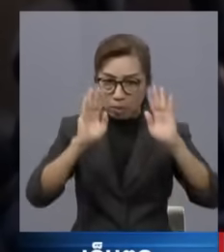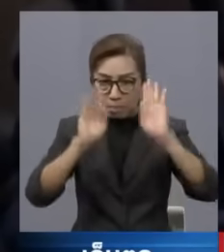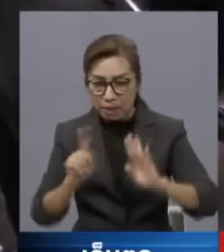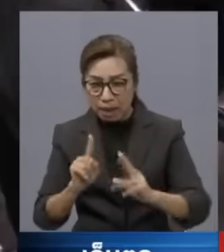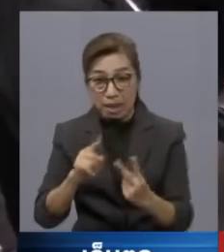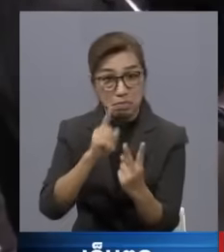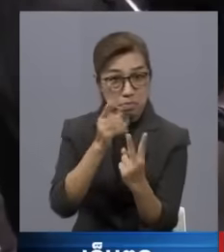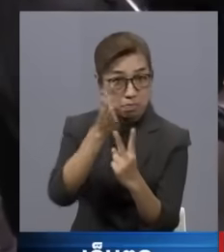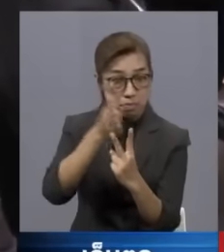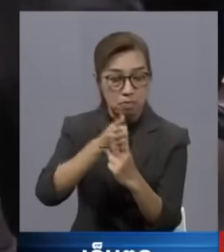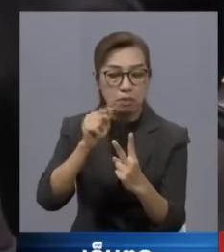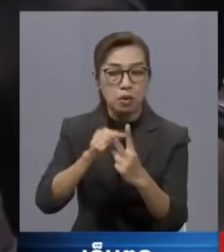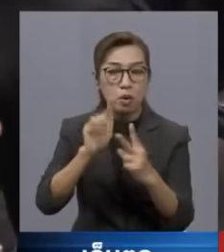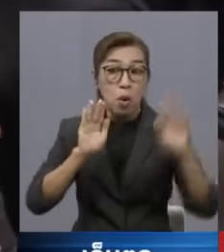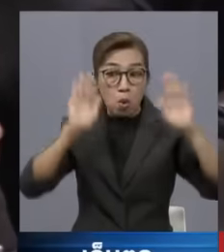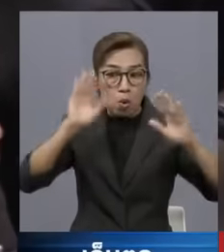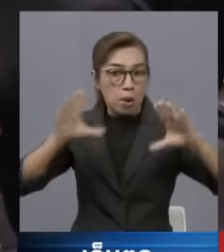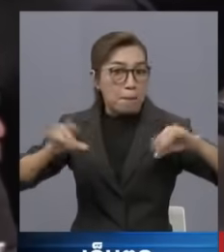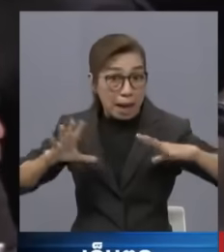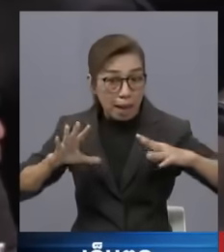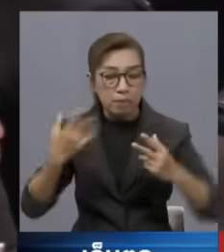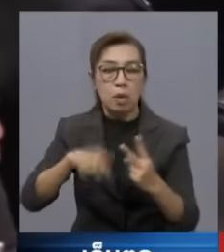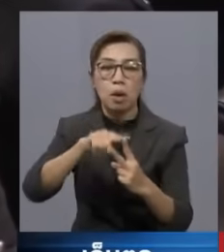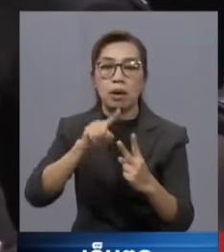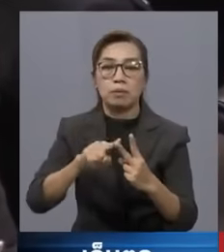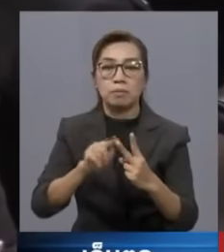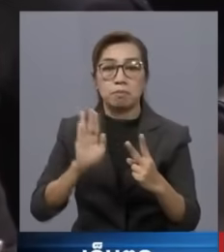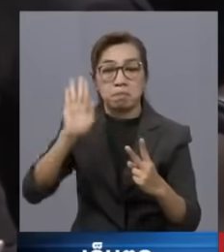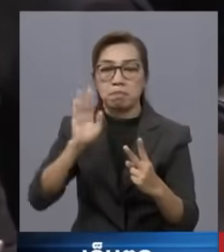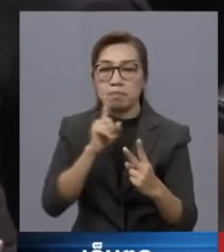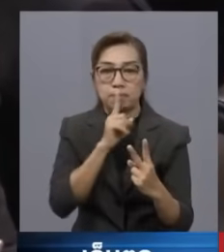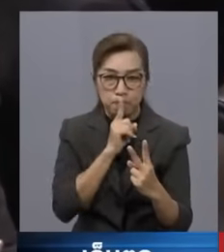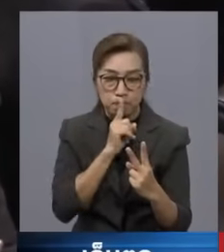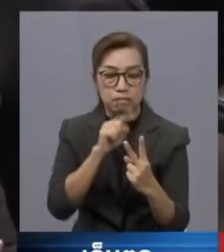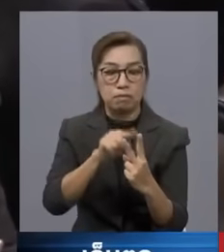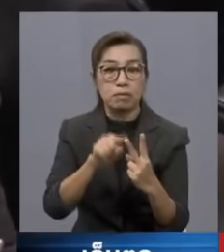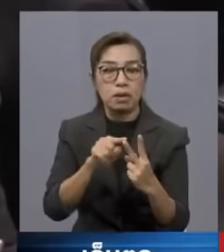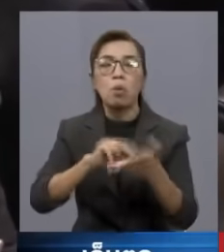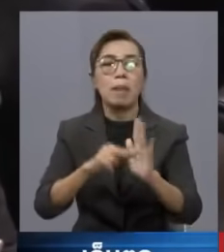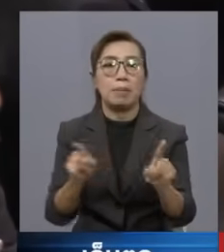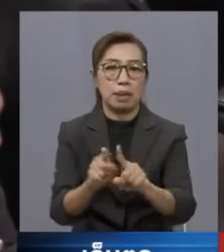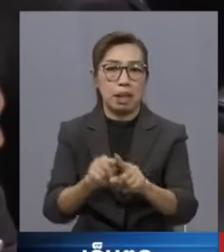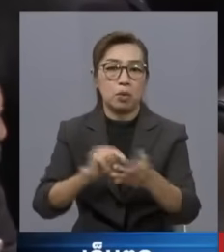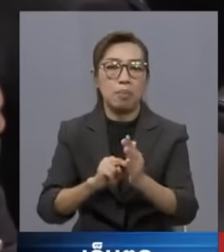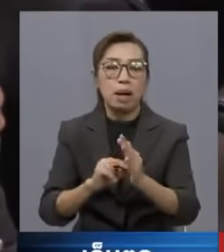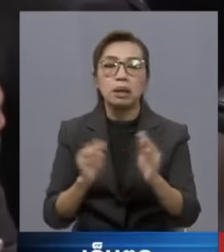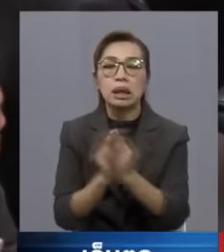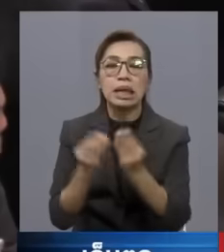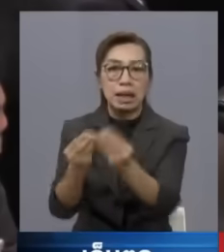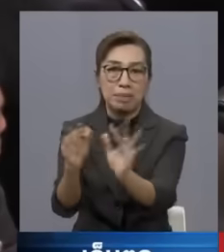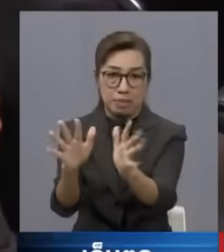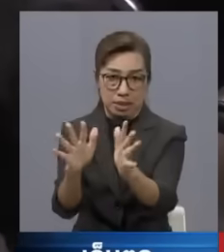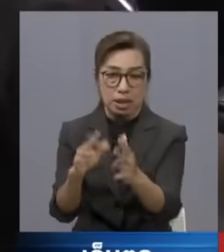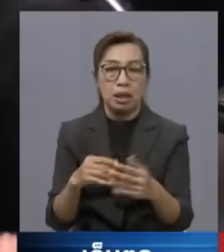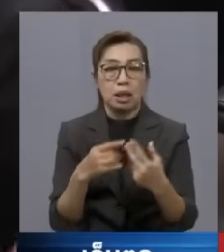โหวตแบบไม่เห็นด้วยหรือโหวตแบบงดออกเสียงแม้การโหวตทั้ง 2แบบผลลัพธ์เหมือนกันคือไม่ได้ไปเพิ่มคะแนนให้ฝั่งนู้นก็ตาม